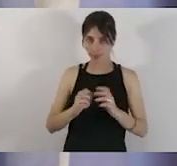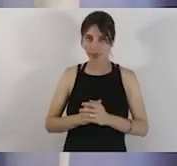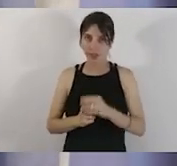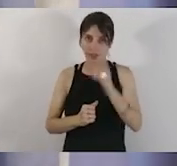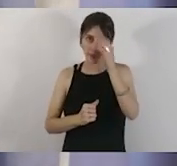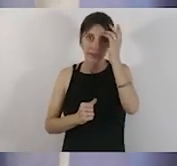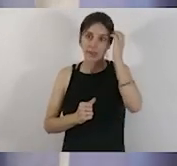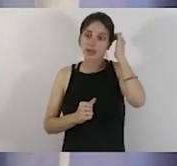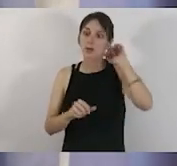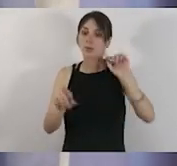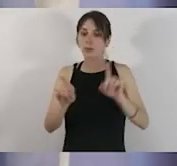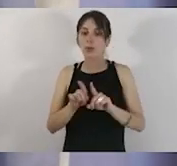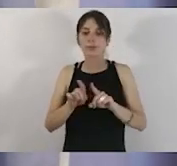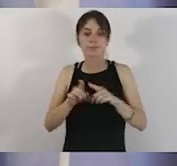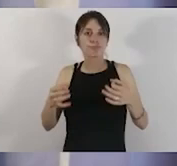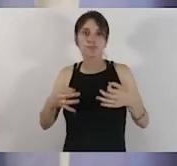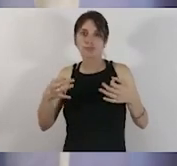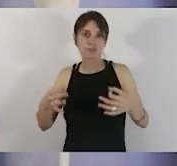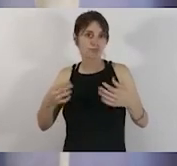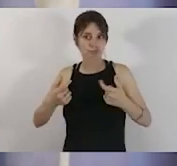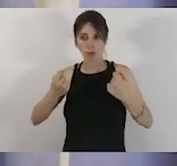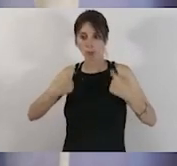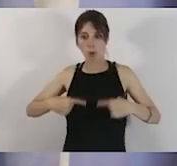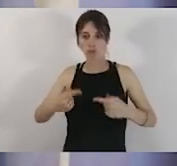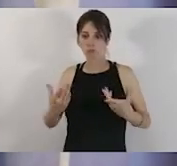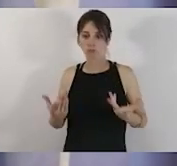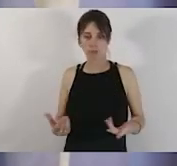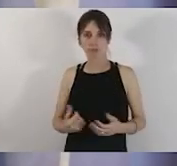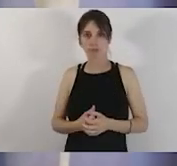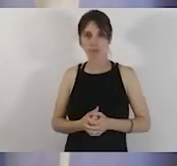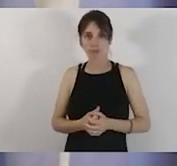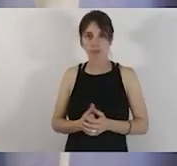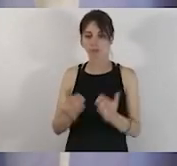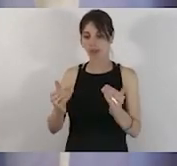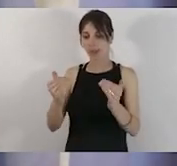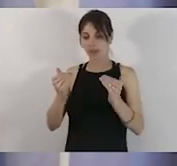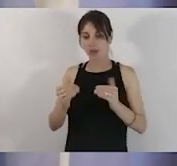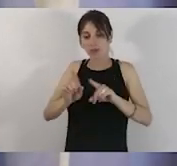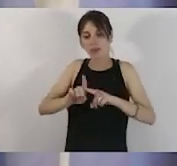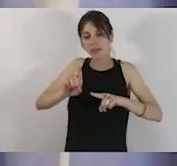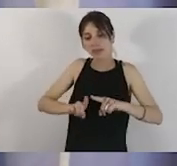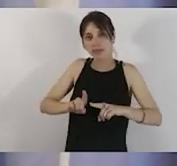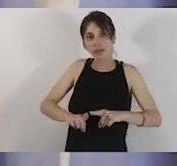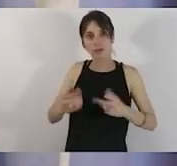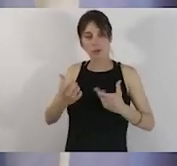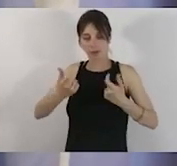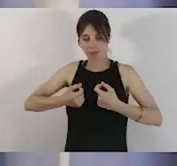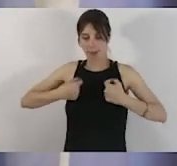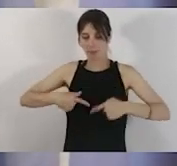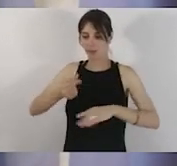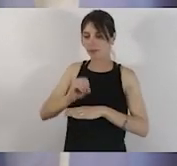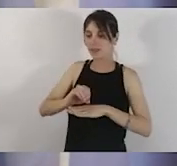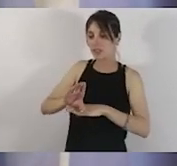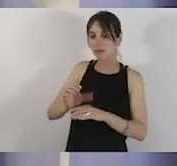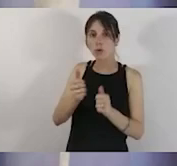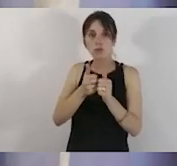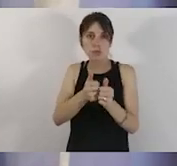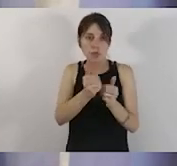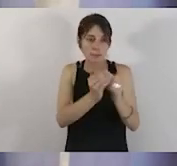C'est aussi assez classique, voilà. On vous a mis le détail des dépenses d'investissement par corps de métier.